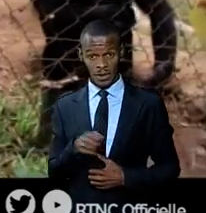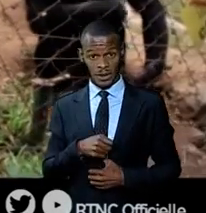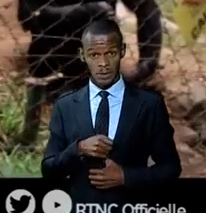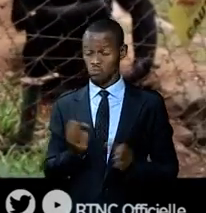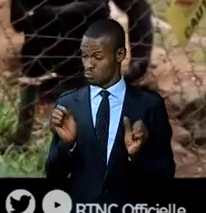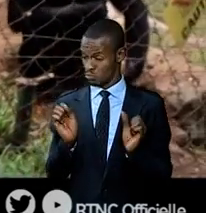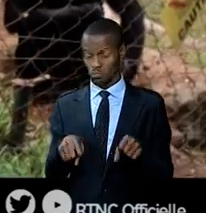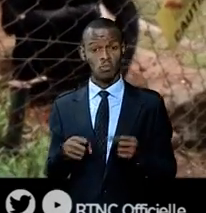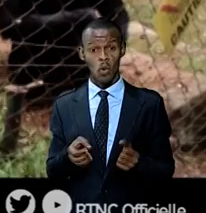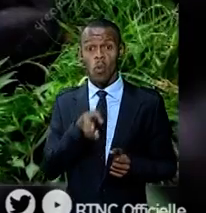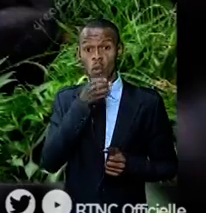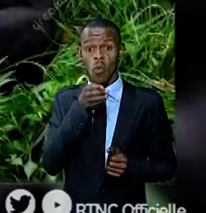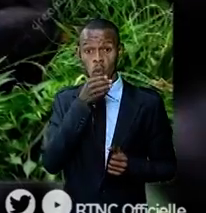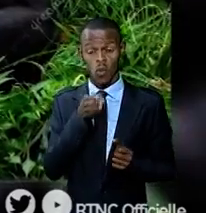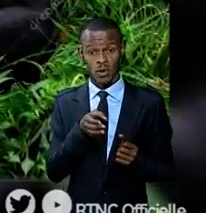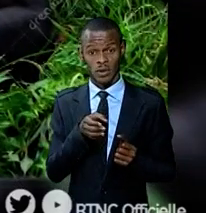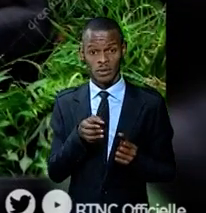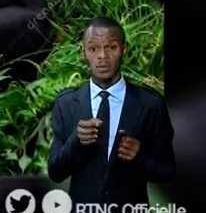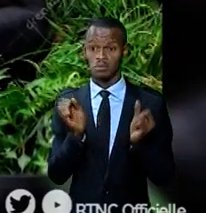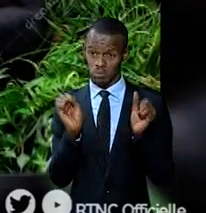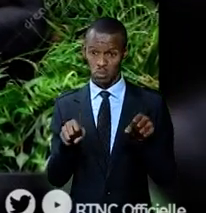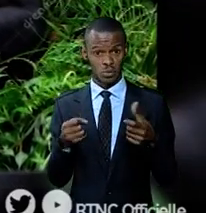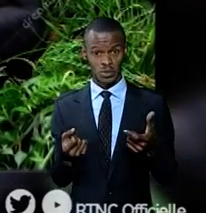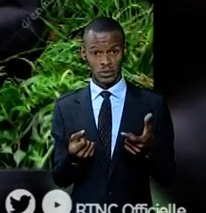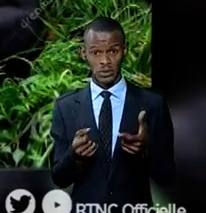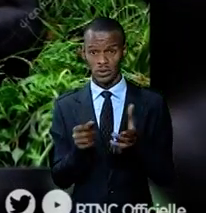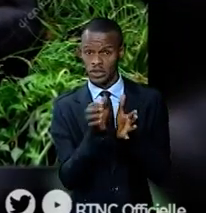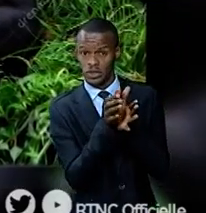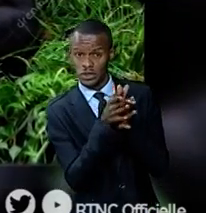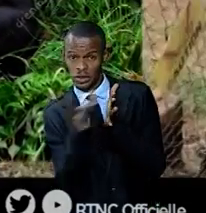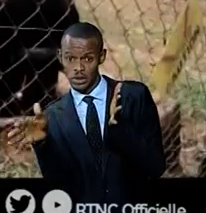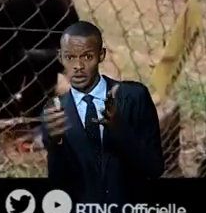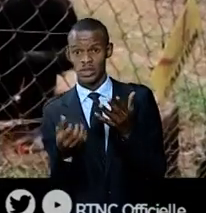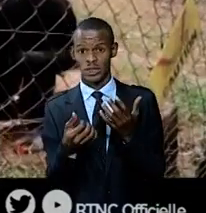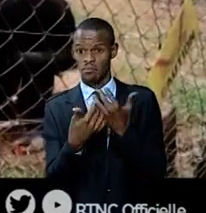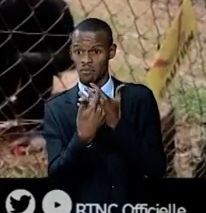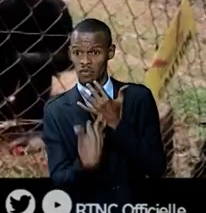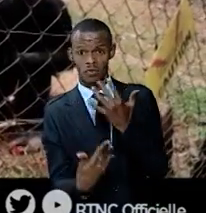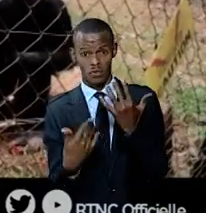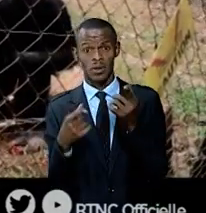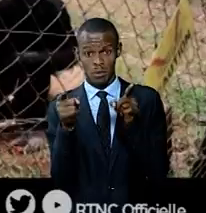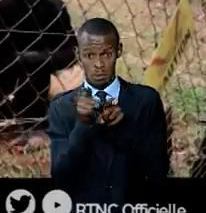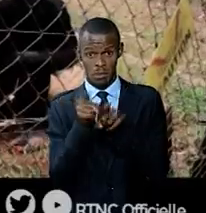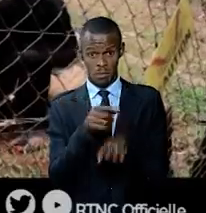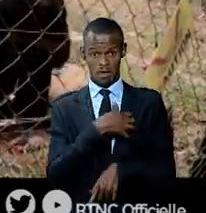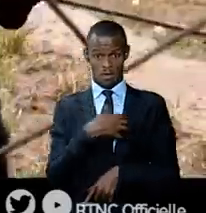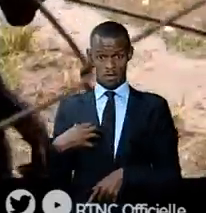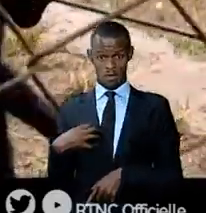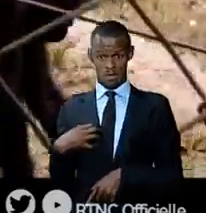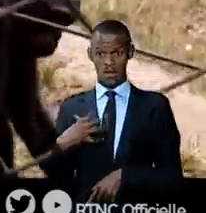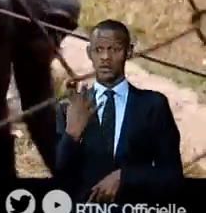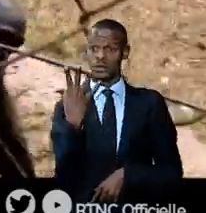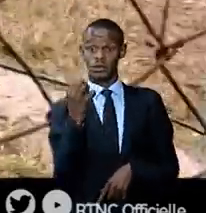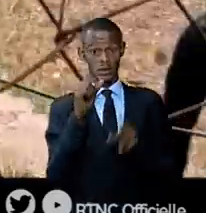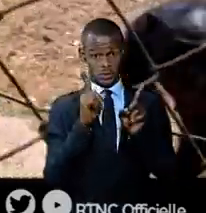et observent un cycle menstruel comme chez les femmes. À 35 ans, les femelles atteignent la ménopause. Les bonobos se trouvent